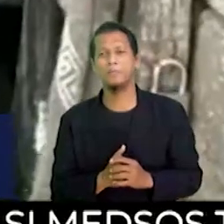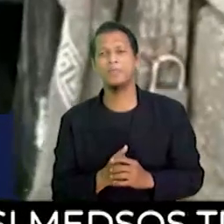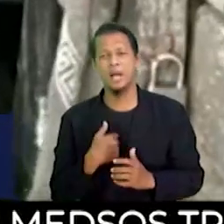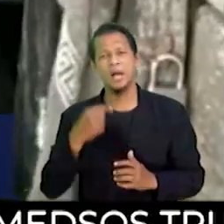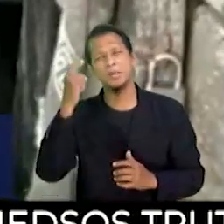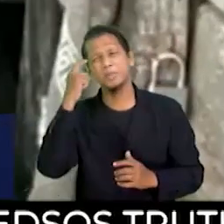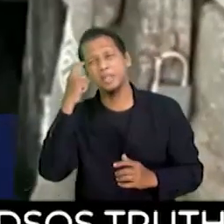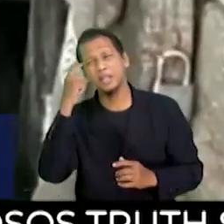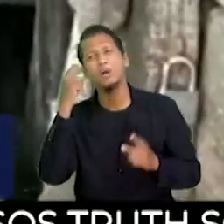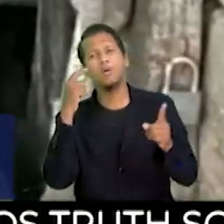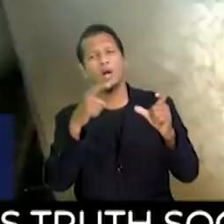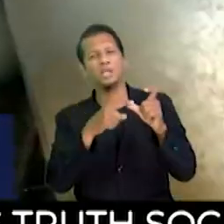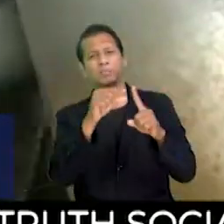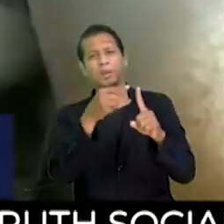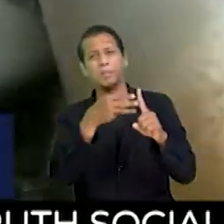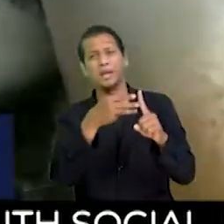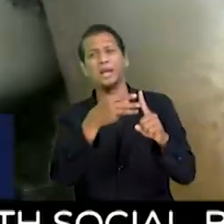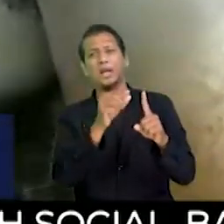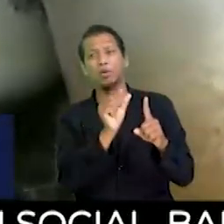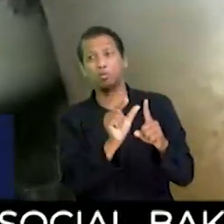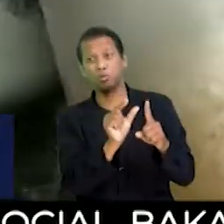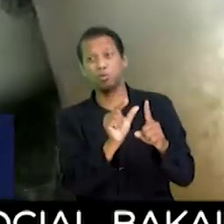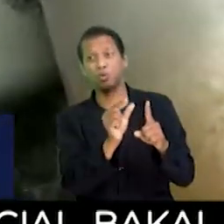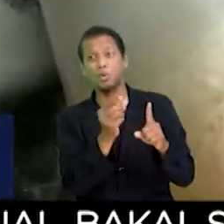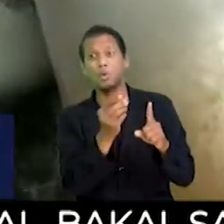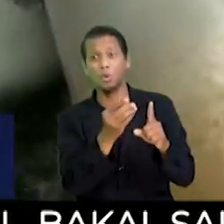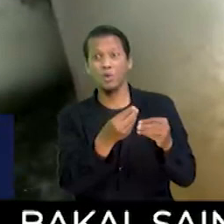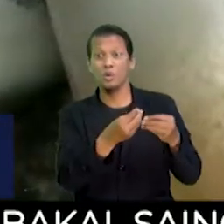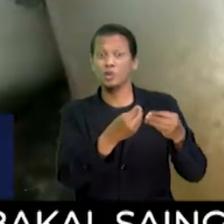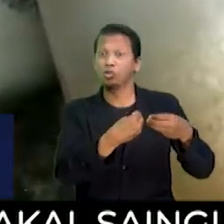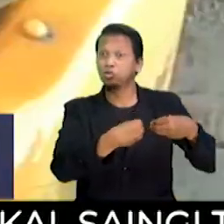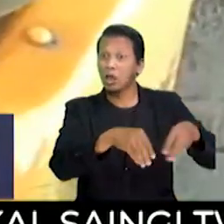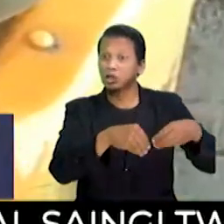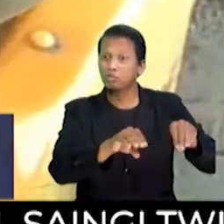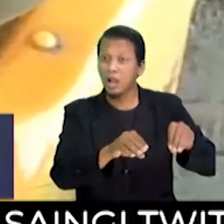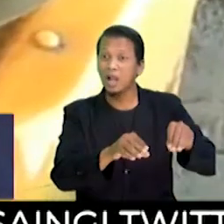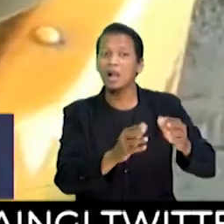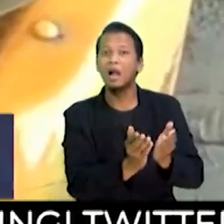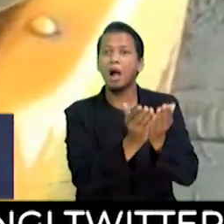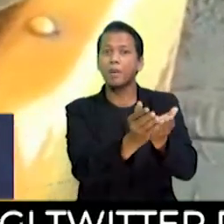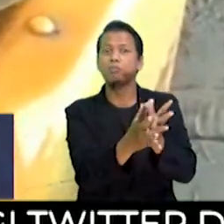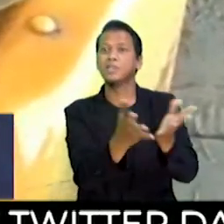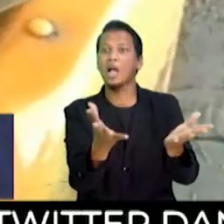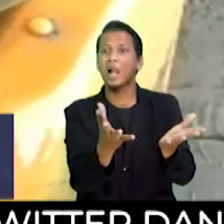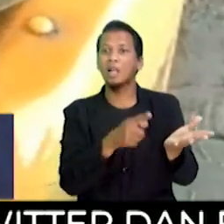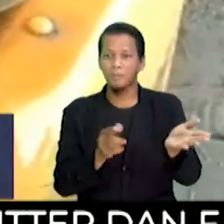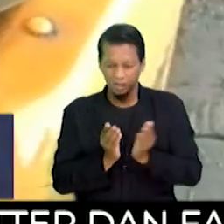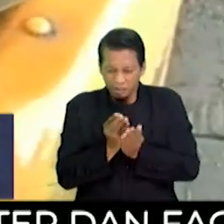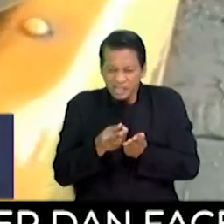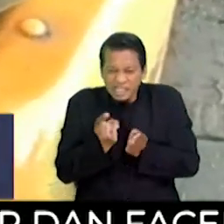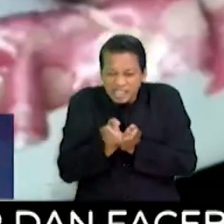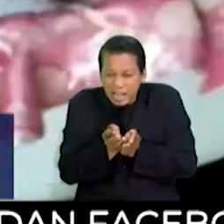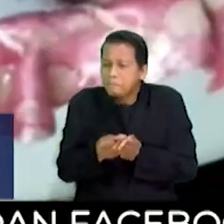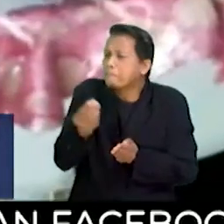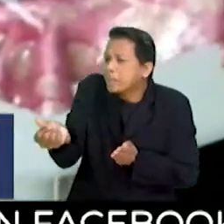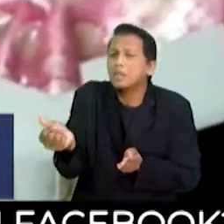mengutamakan penjualan solar kepada pemilik kapal troll bermesin besar. Bahkan nelayan mengaku sulitnya mendapatkan solar bersubsidi sudah terjadi